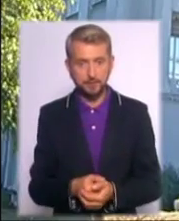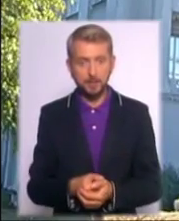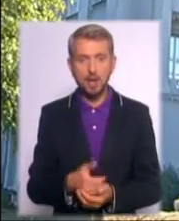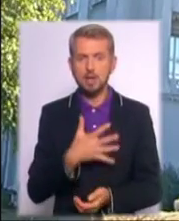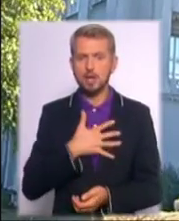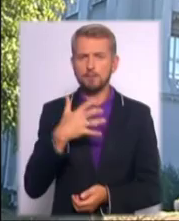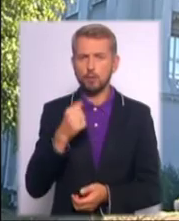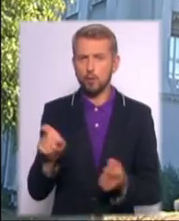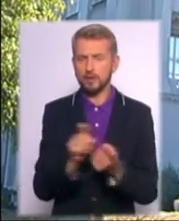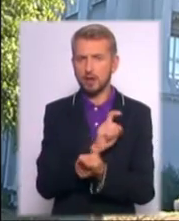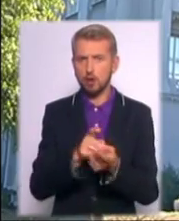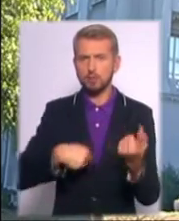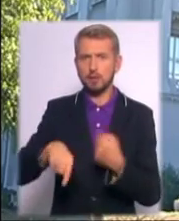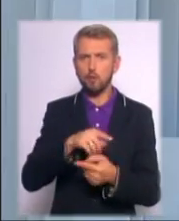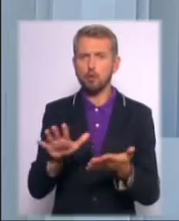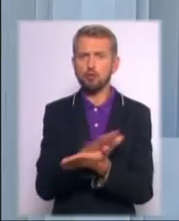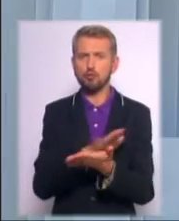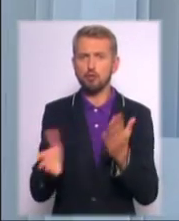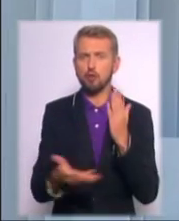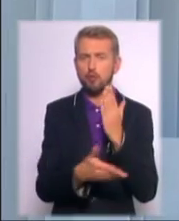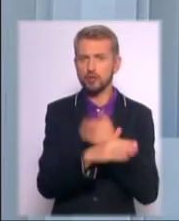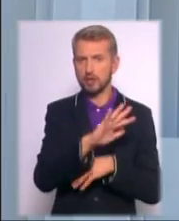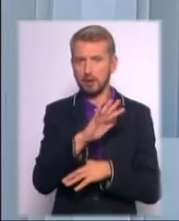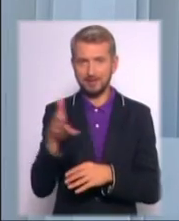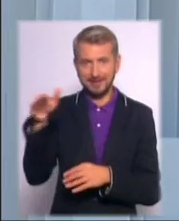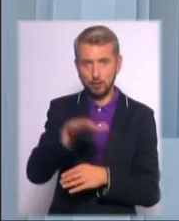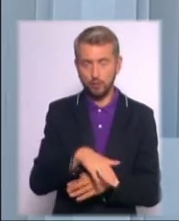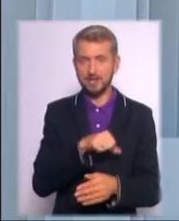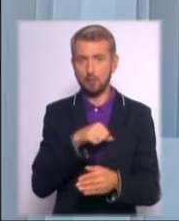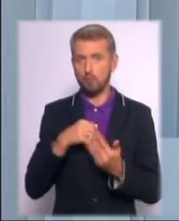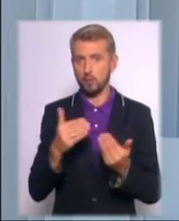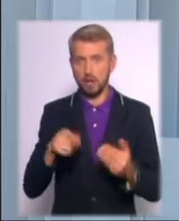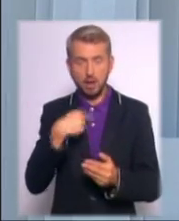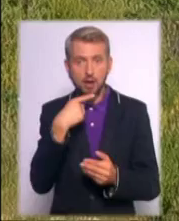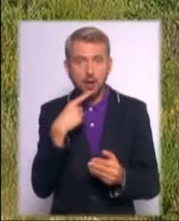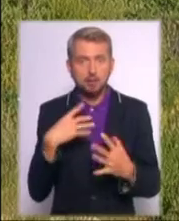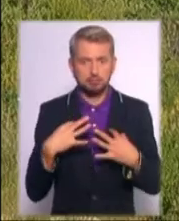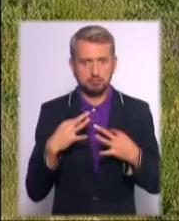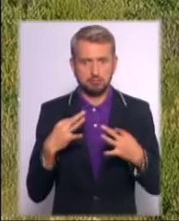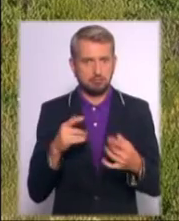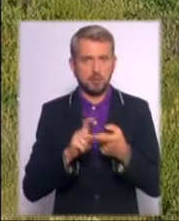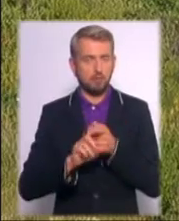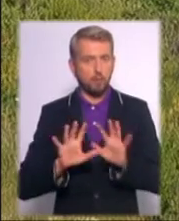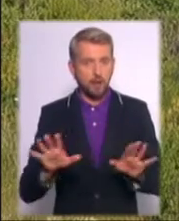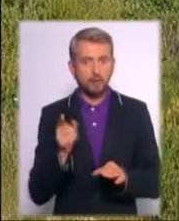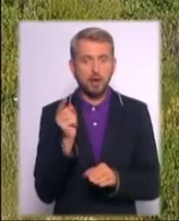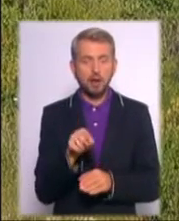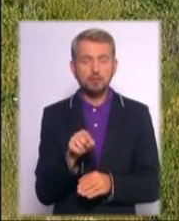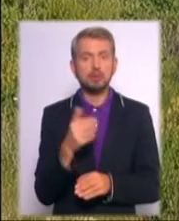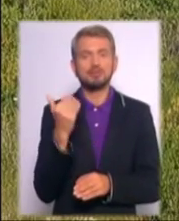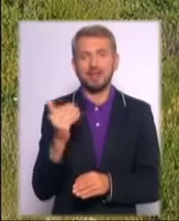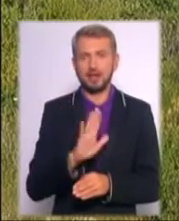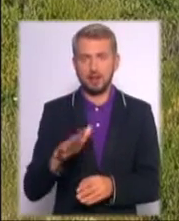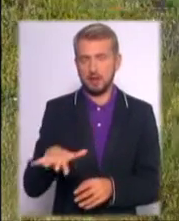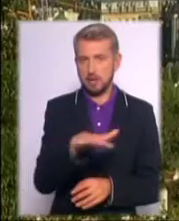Невдоволені скандалом навколо розчищення схилу і у самому музеї. Кажуть, до цього процесу не мають жодного відношення, адже то не їхня